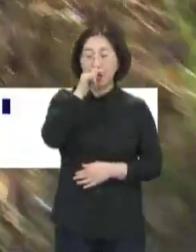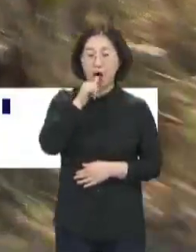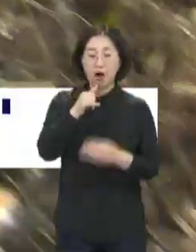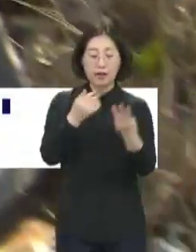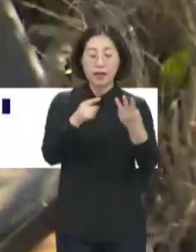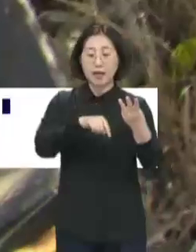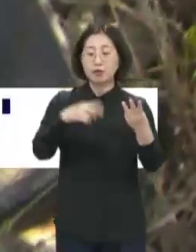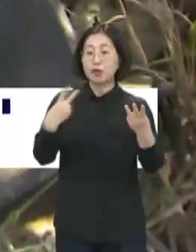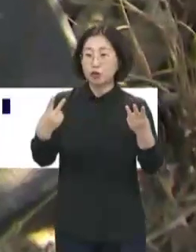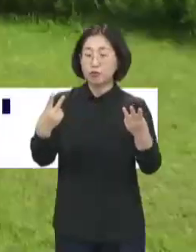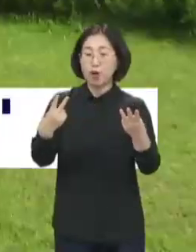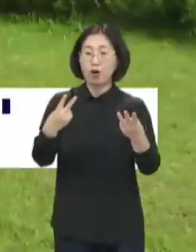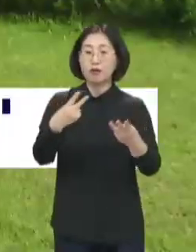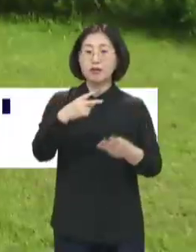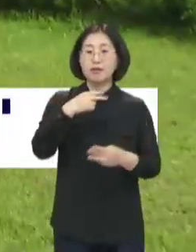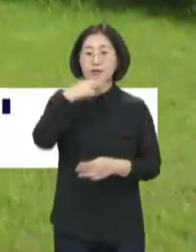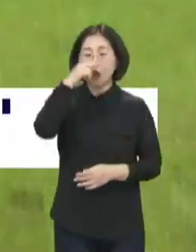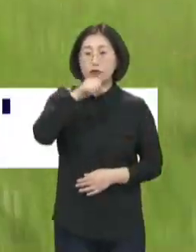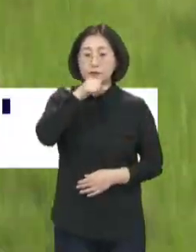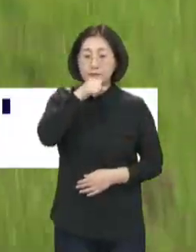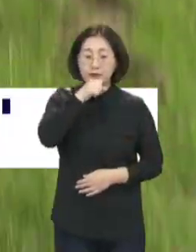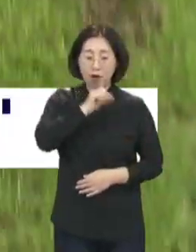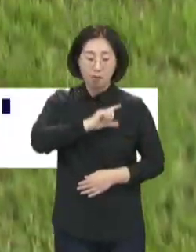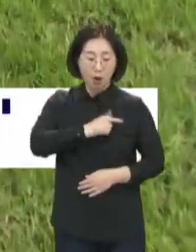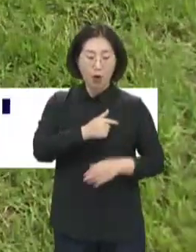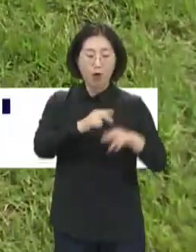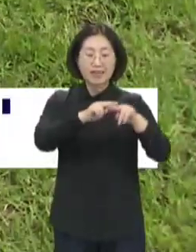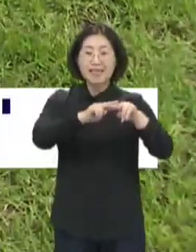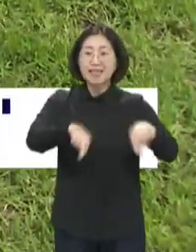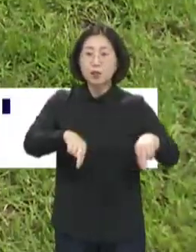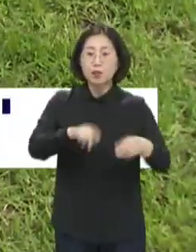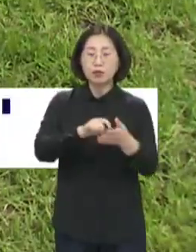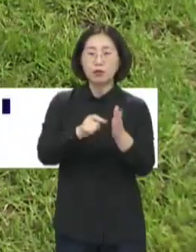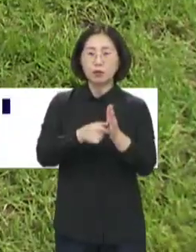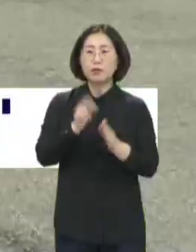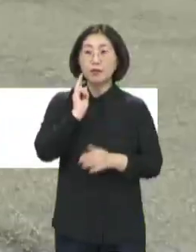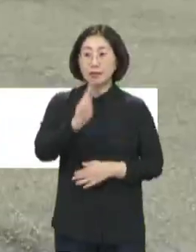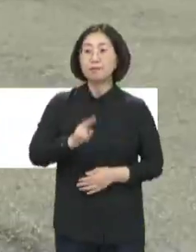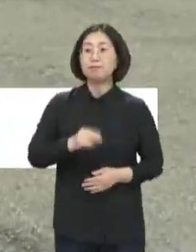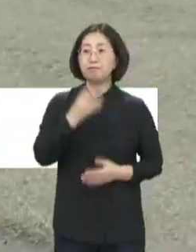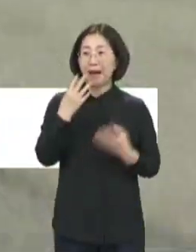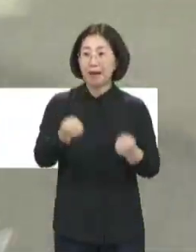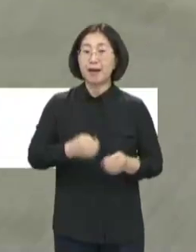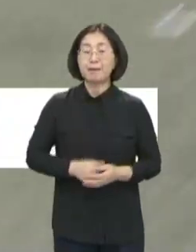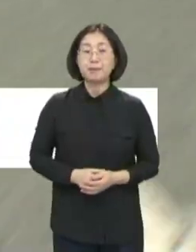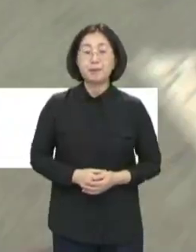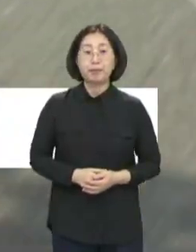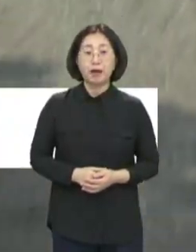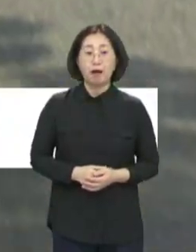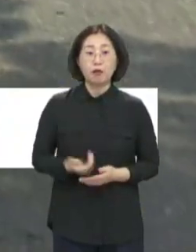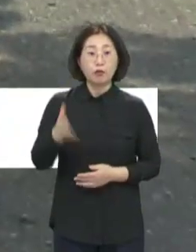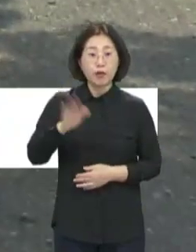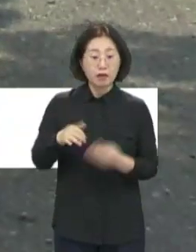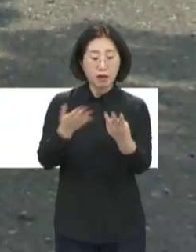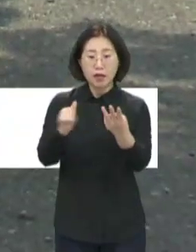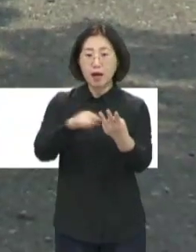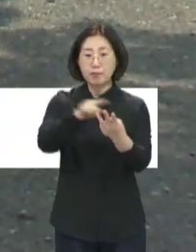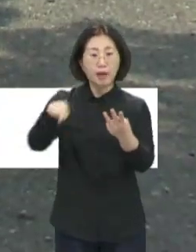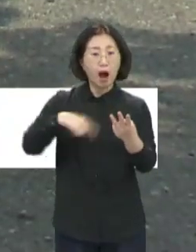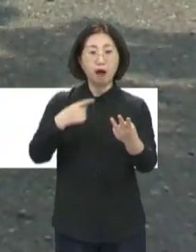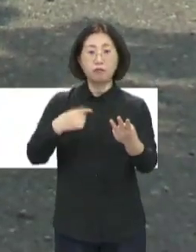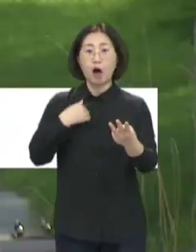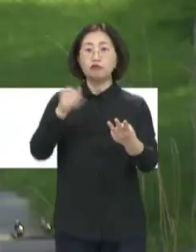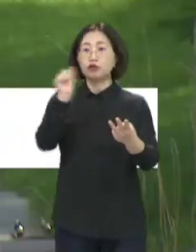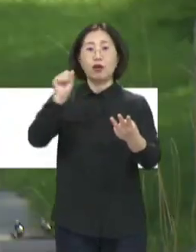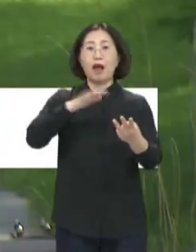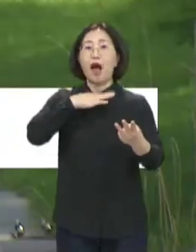2명은 혈중알코올 농도가 면허 취소 수치를 넘은 것으로 확인됐습니다. 다만 모두 자신이 운전을 하지